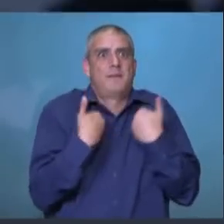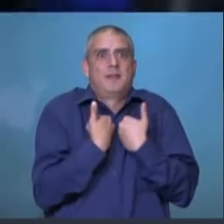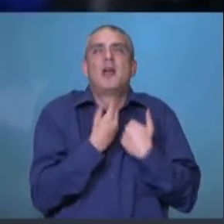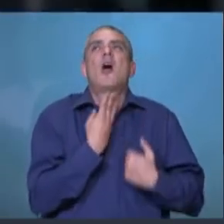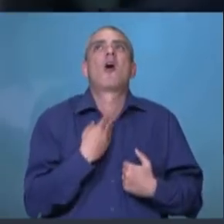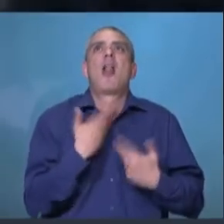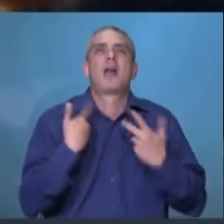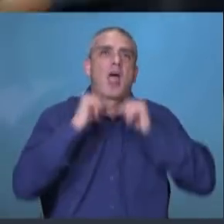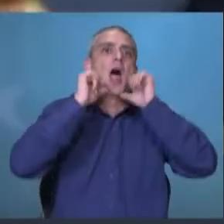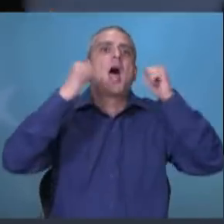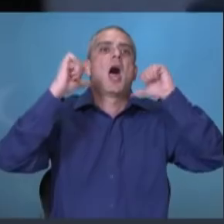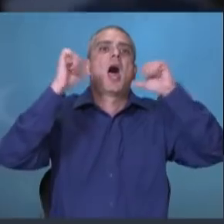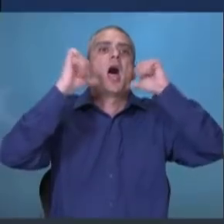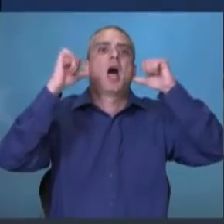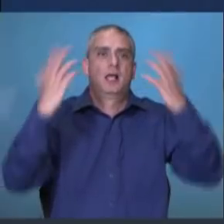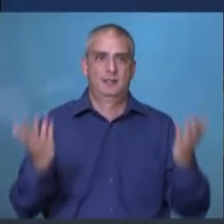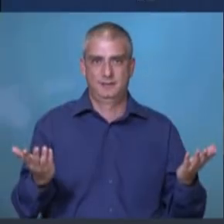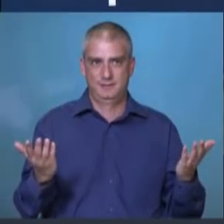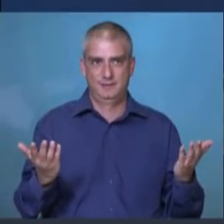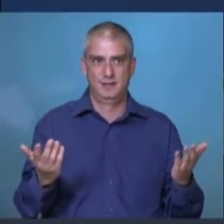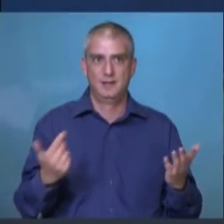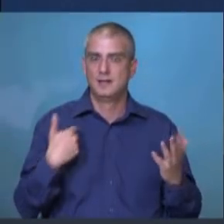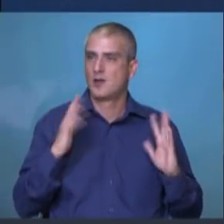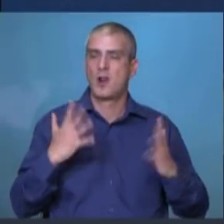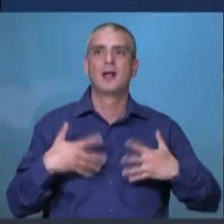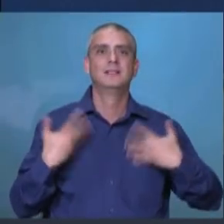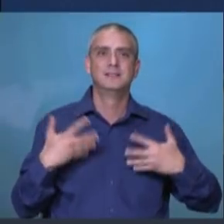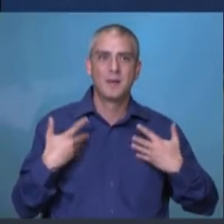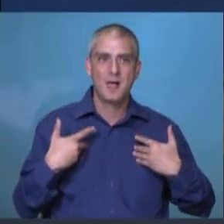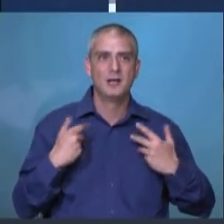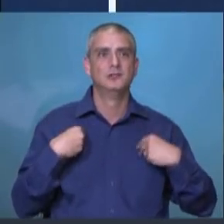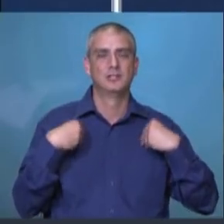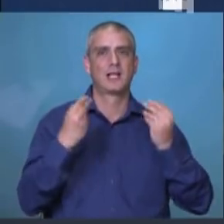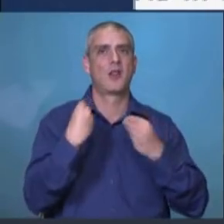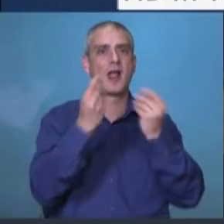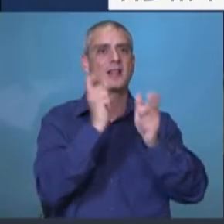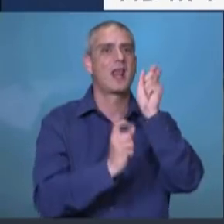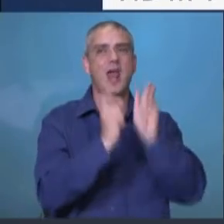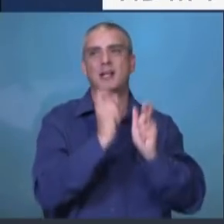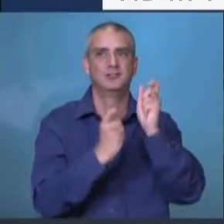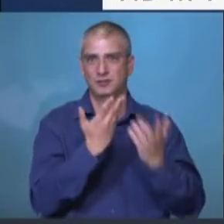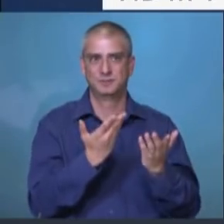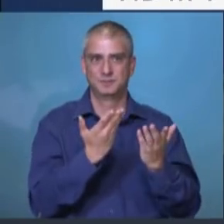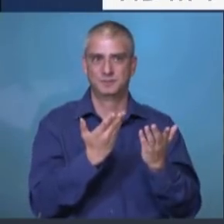I left my voice here in the stadium actually. I'm so happy that we could give the people